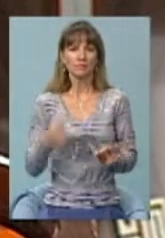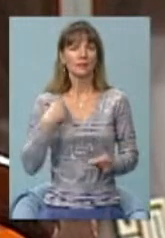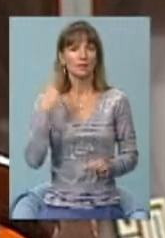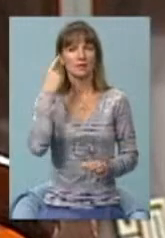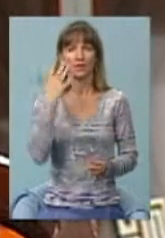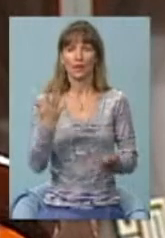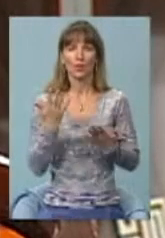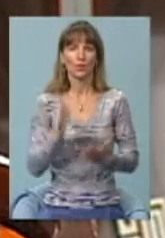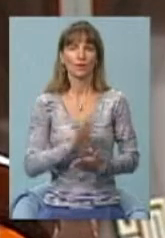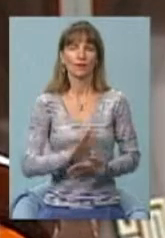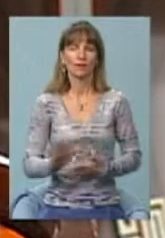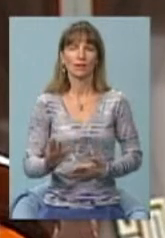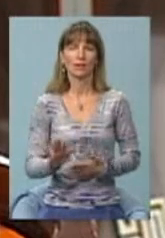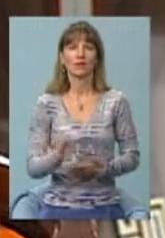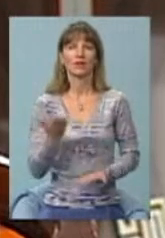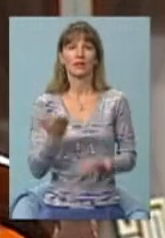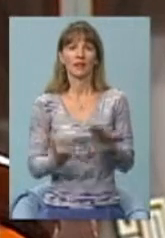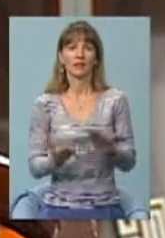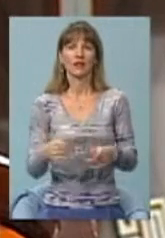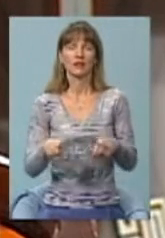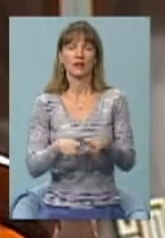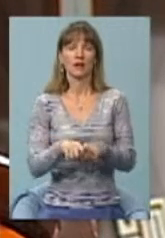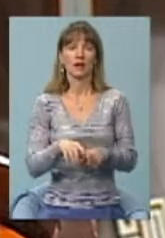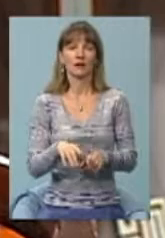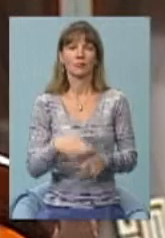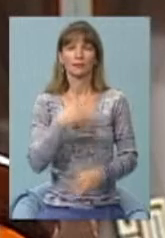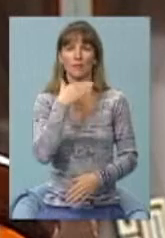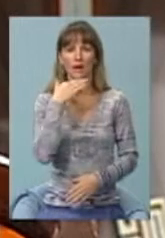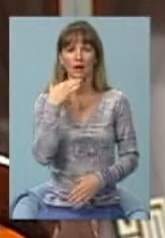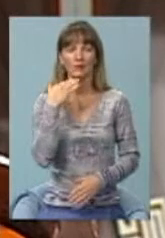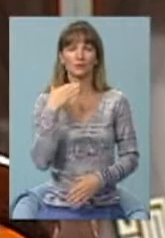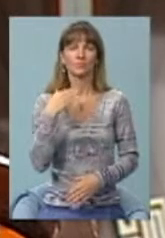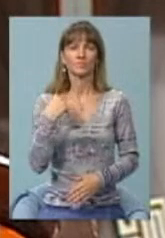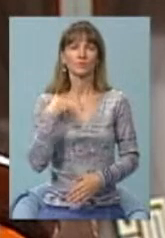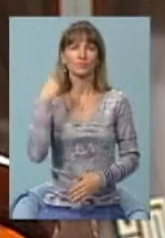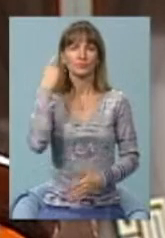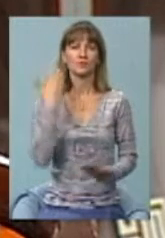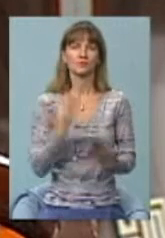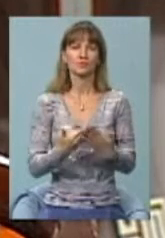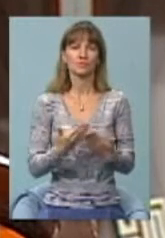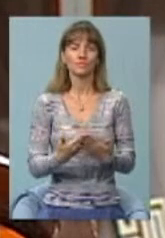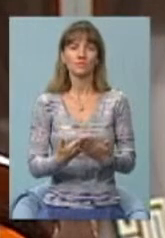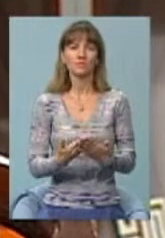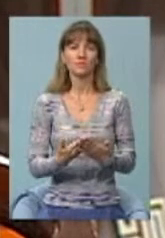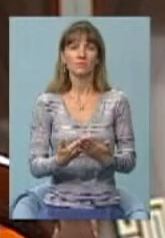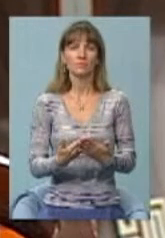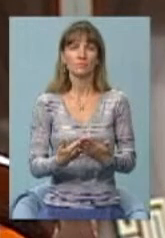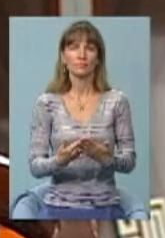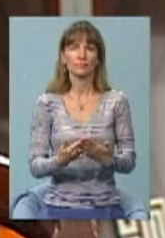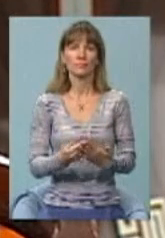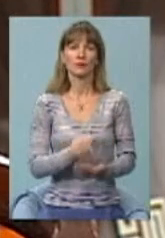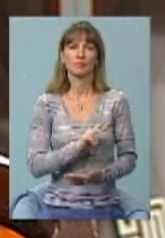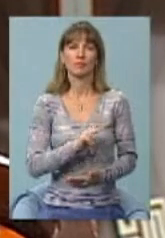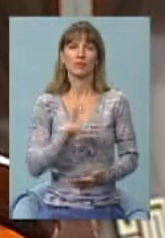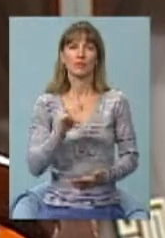уявляю їх, напевно, так багато. Я думала, їх там, ну, мільйон на всій світ,